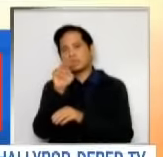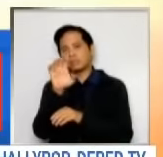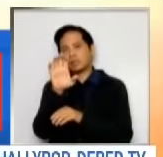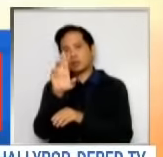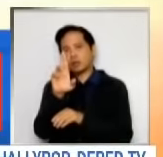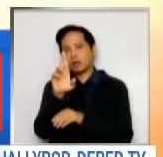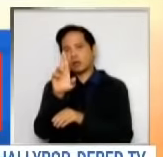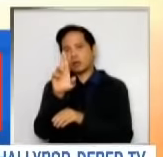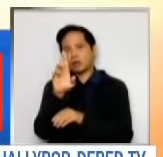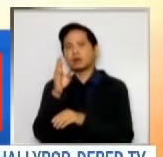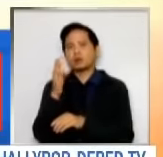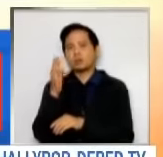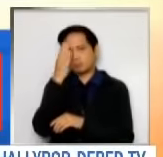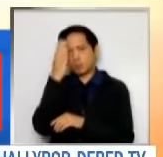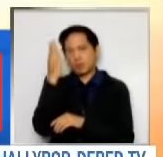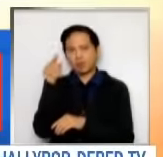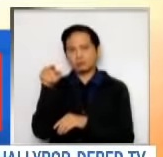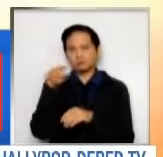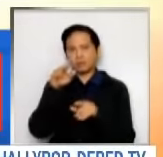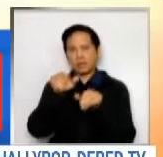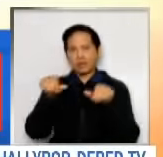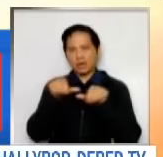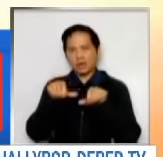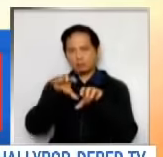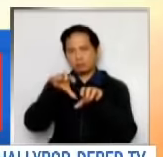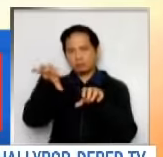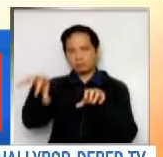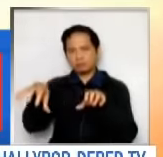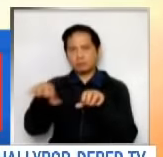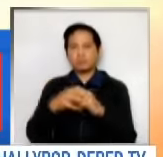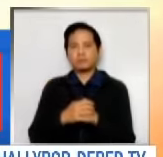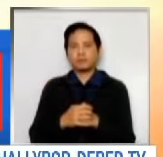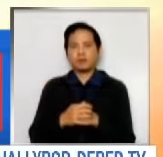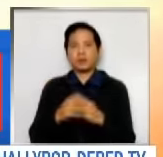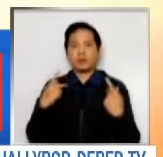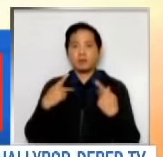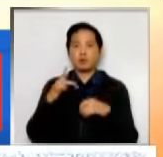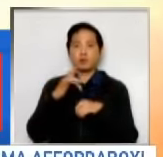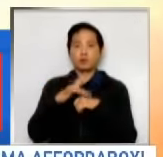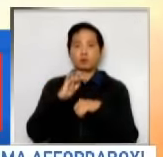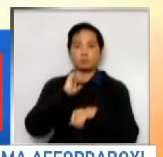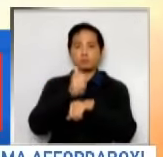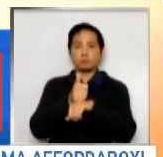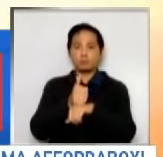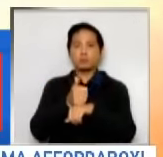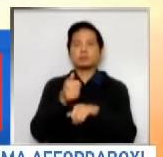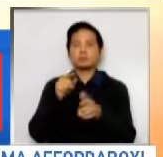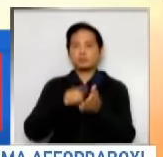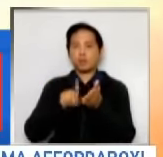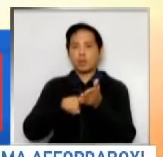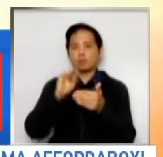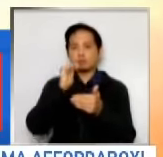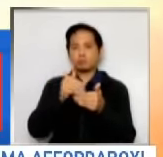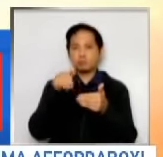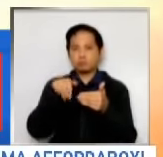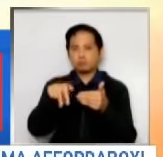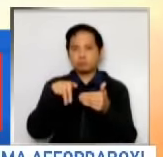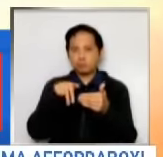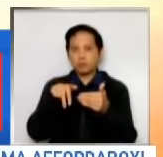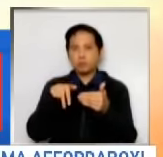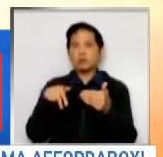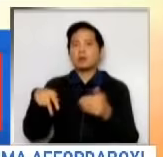At kahapon po, medyo napaaga po yung mga checkpoints natin dun sa lugar at naipit po yung ating mga public utility